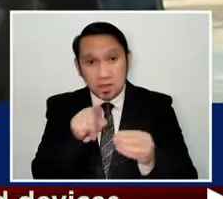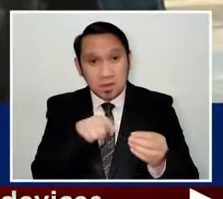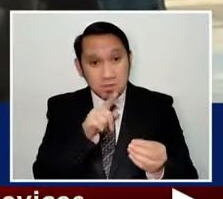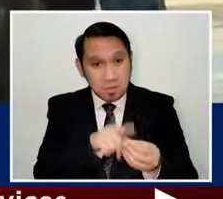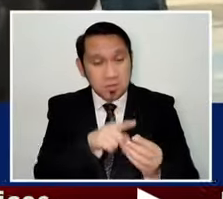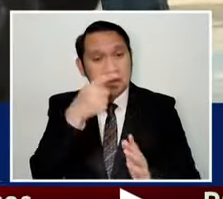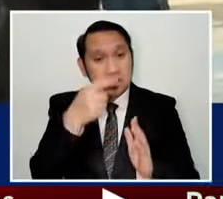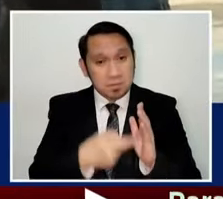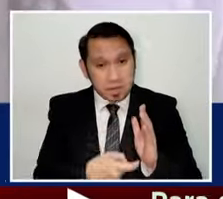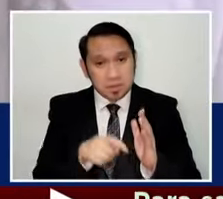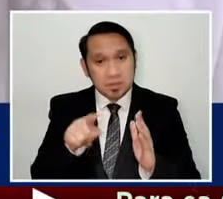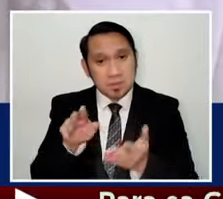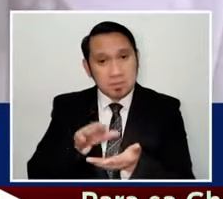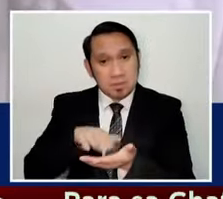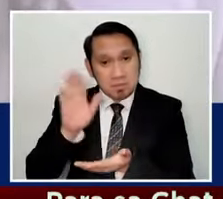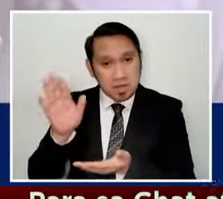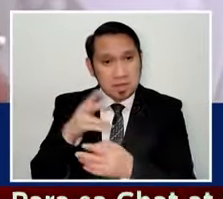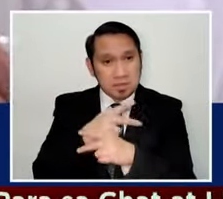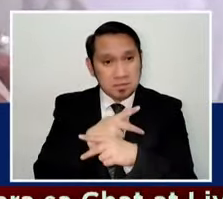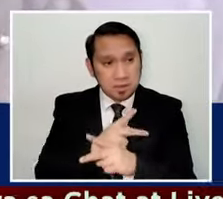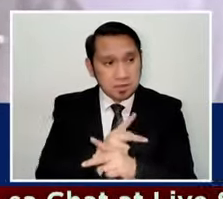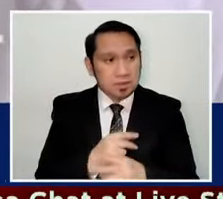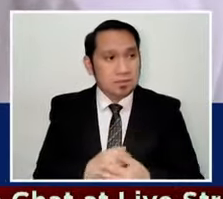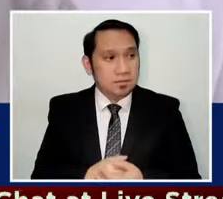presyo ng mga produkto.